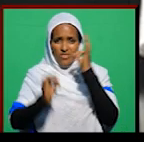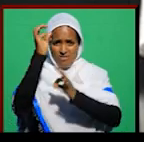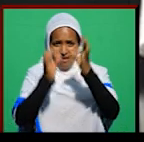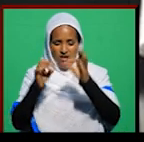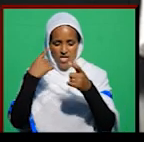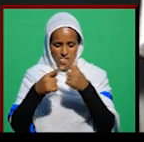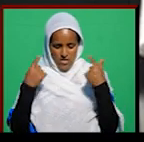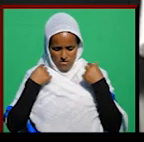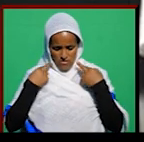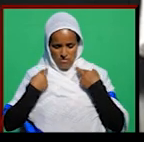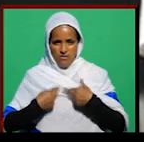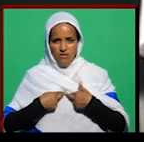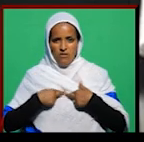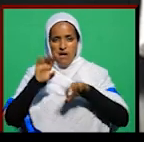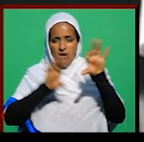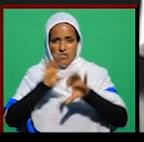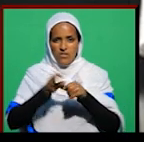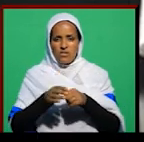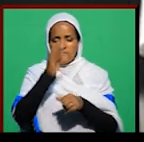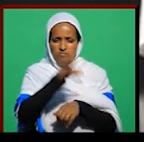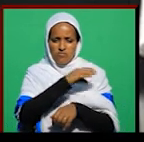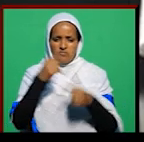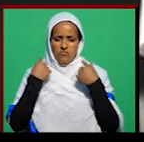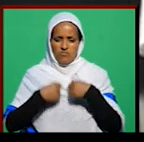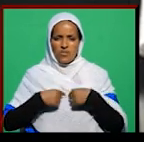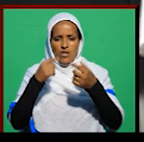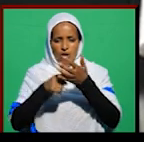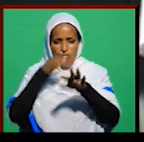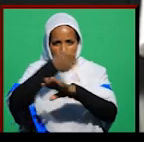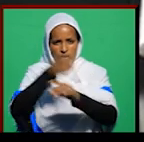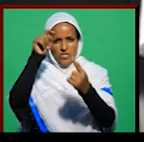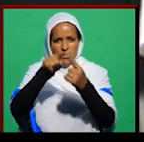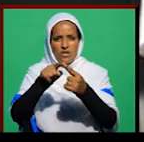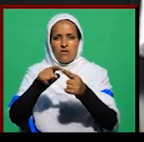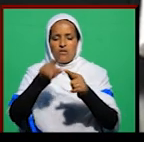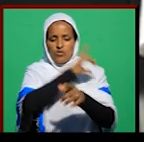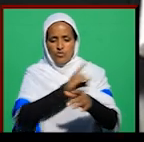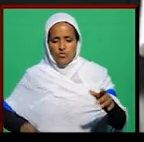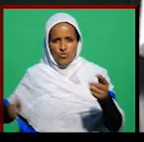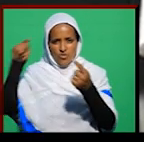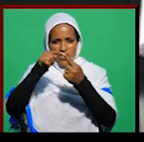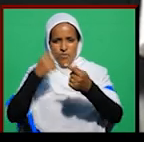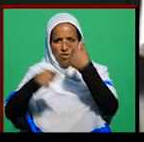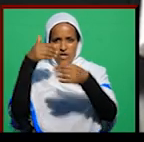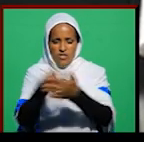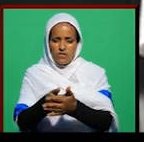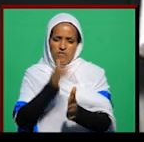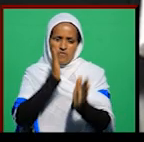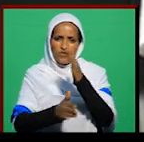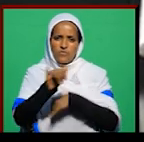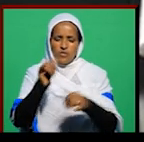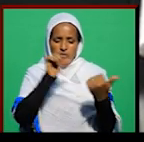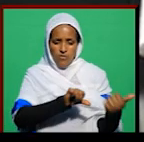ደርሶ ሁላችንም ይህን ማተብ ከእርሱ ተቀብለን እናስራለን። ከእንግዲህም በኋላ እስከ ዕለተ ምጽአት ይኖራል። መቼ ይህን